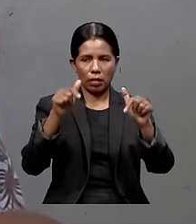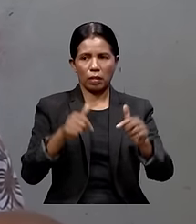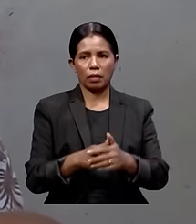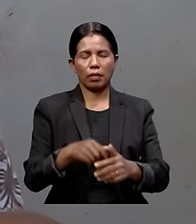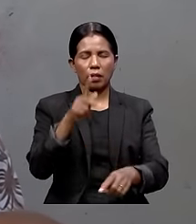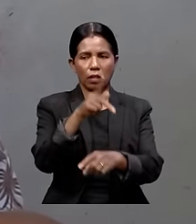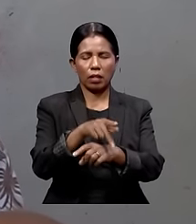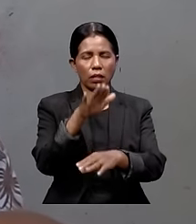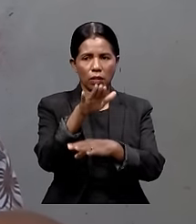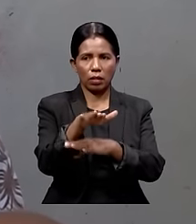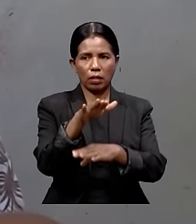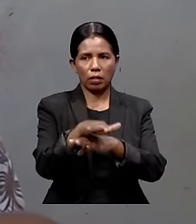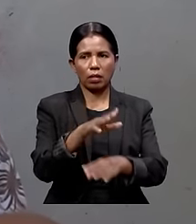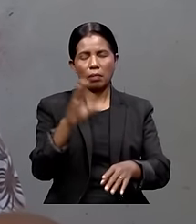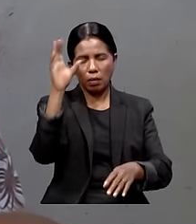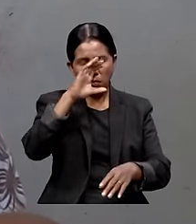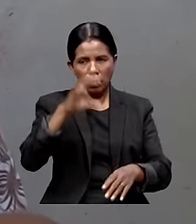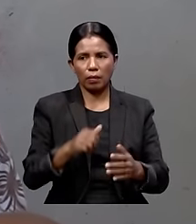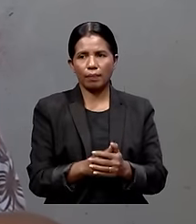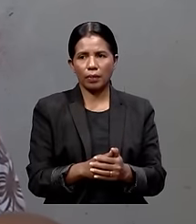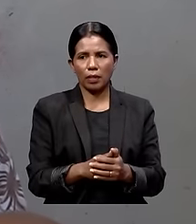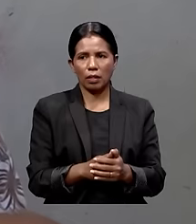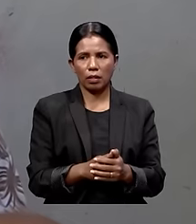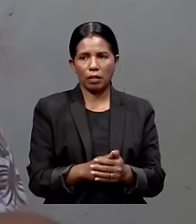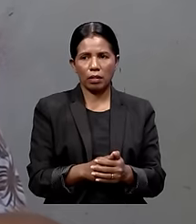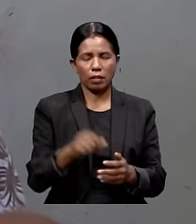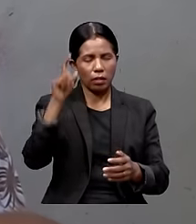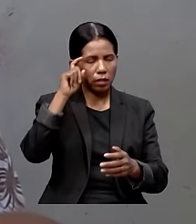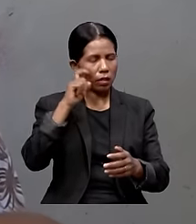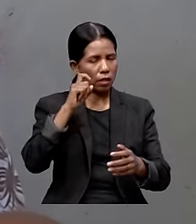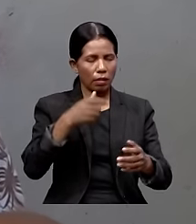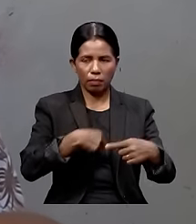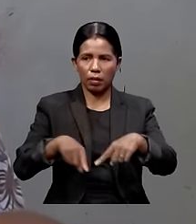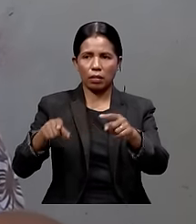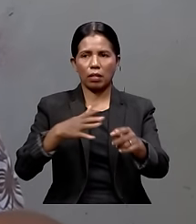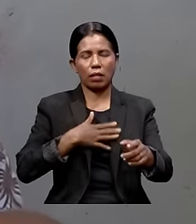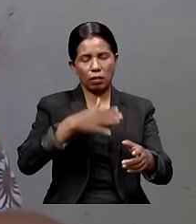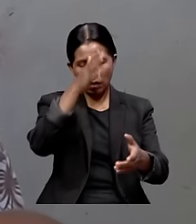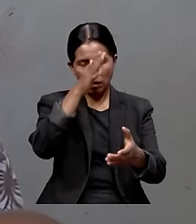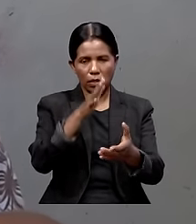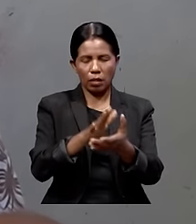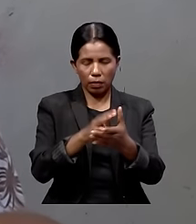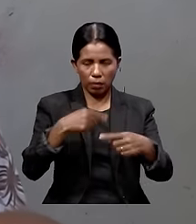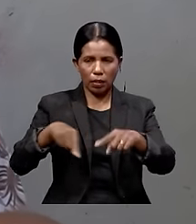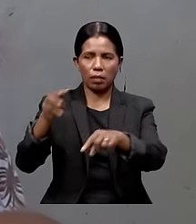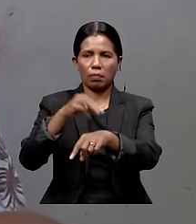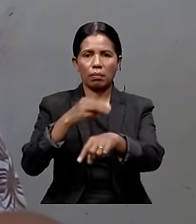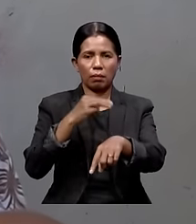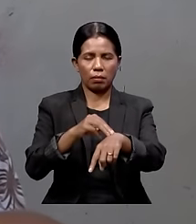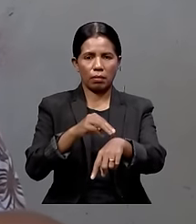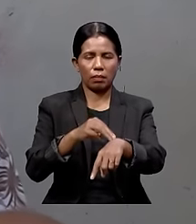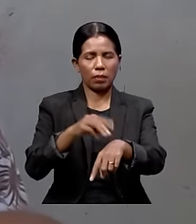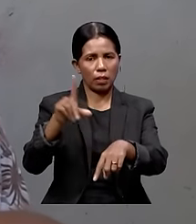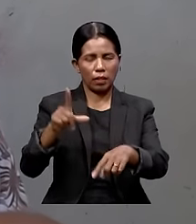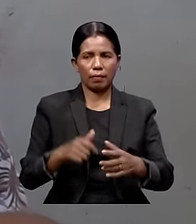kalan, lokraik bapa siran meyu buka ona. Ni mau sana na saite ona, hani kami mes bati ona hamotail ona. Mai ona buka